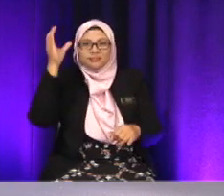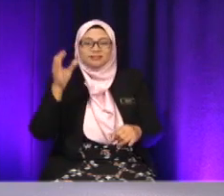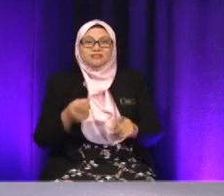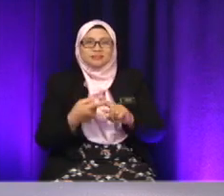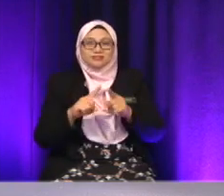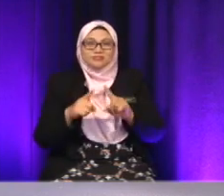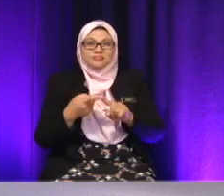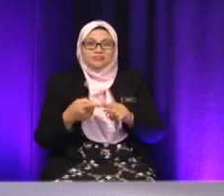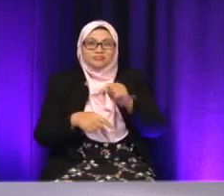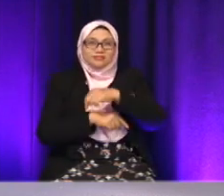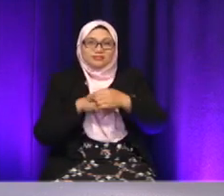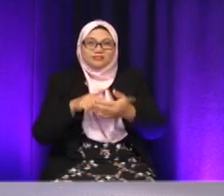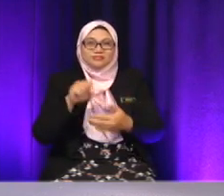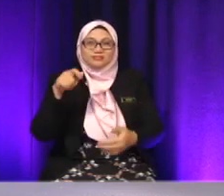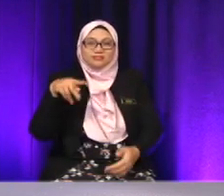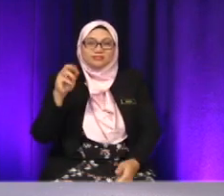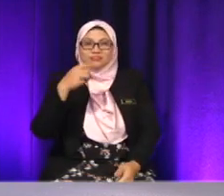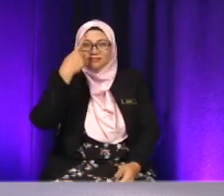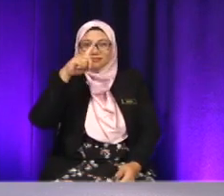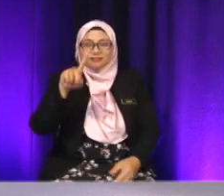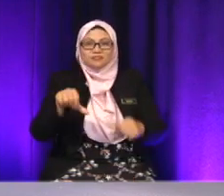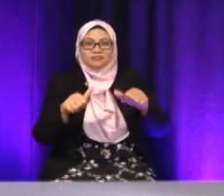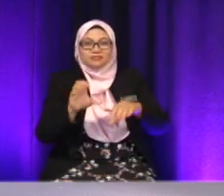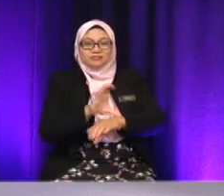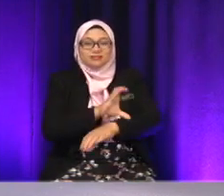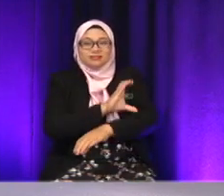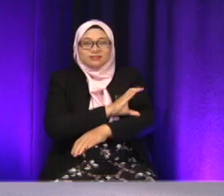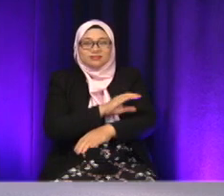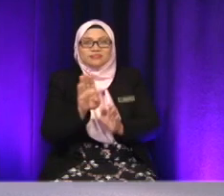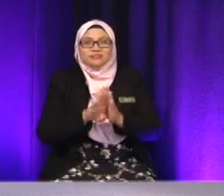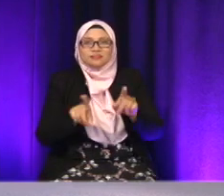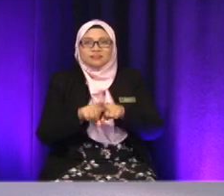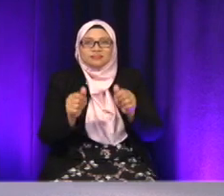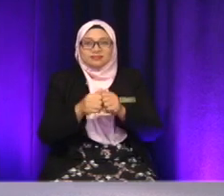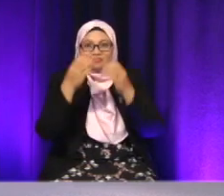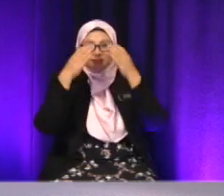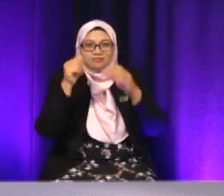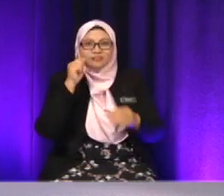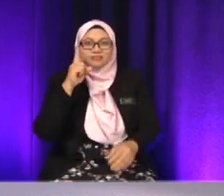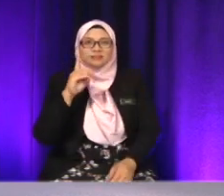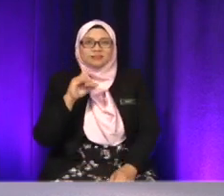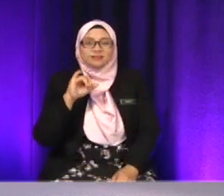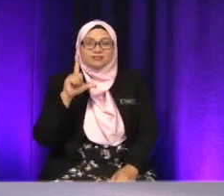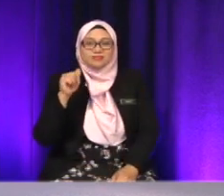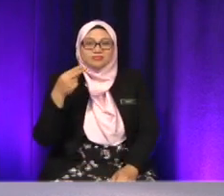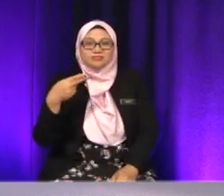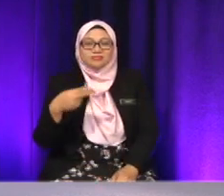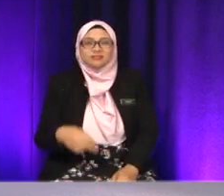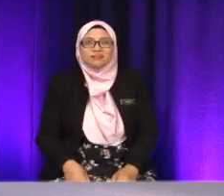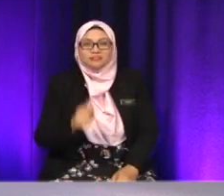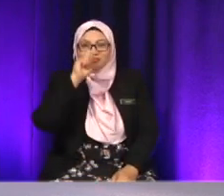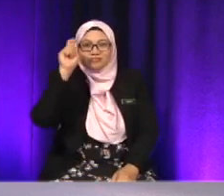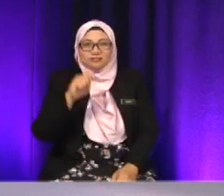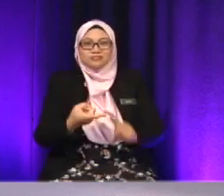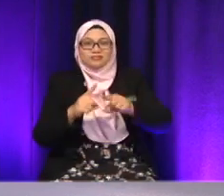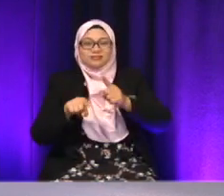untuk mata pelajaran sains komputer bersama dengan Cikgu Adila Oke di